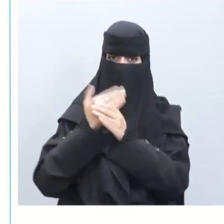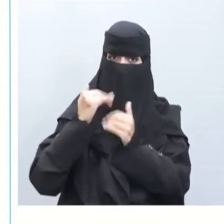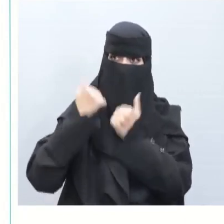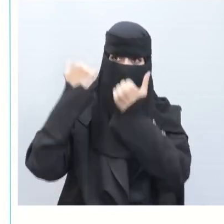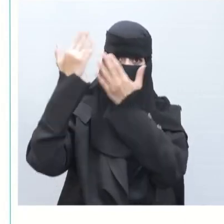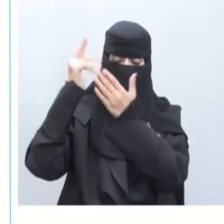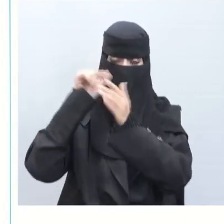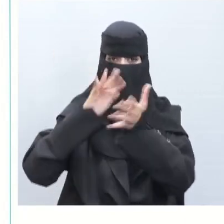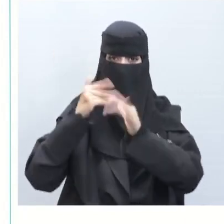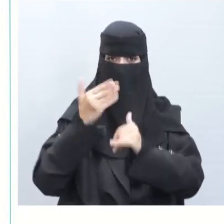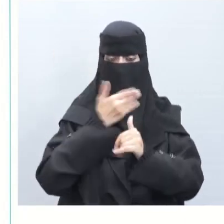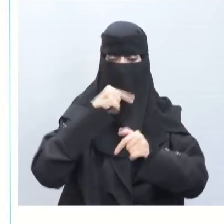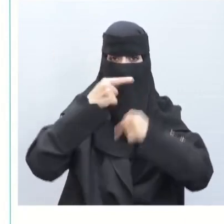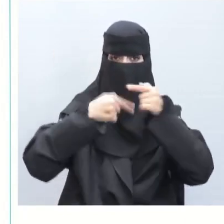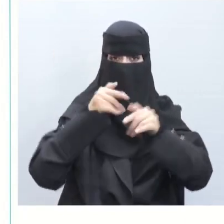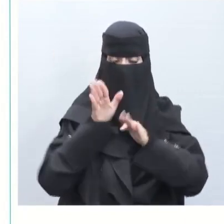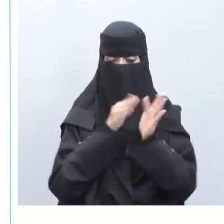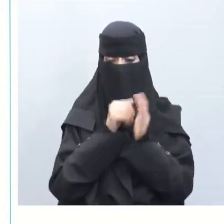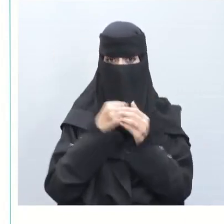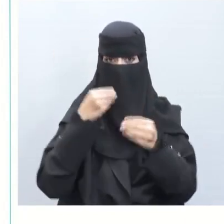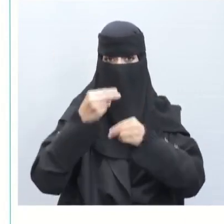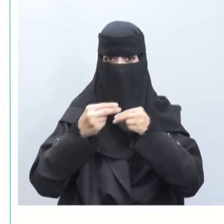الاهميه النسبيه لاستدامه